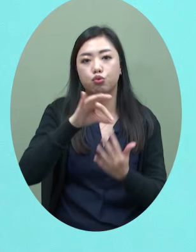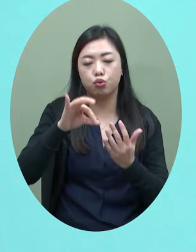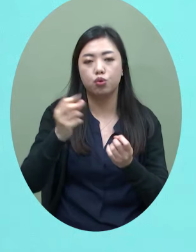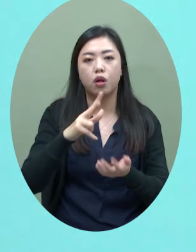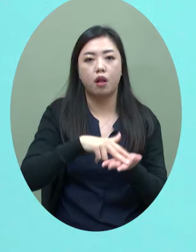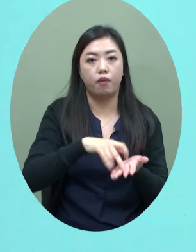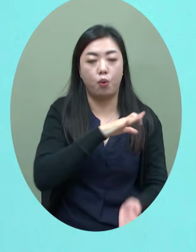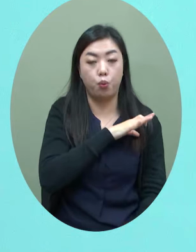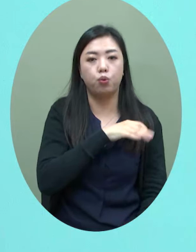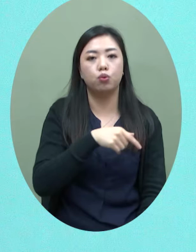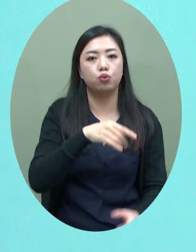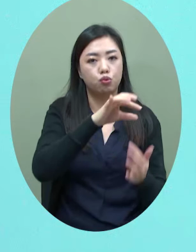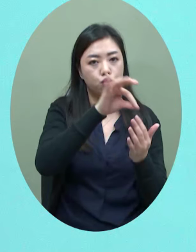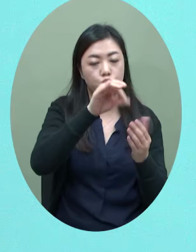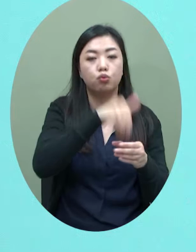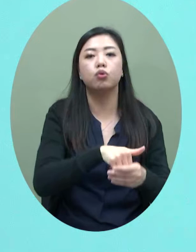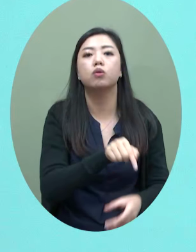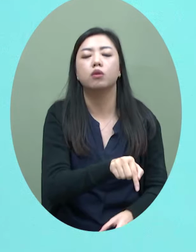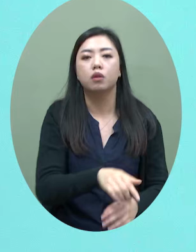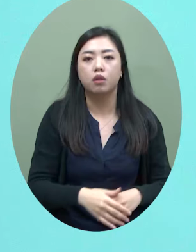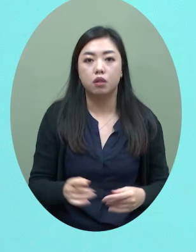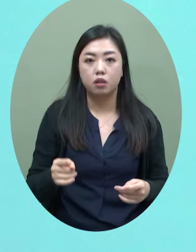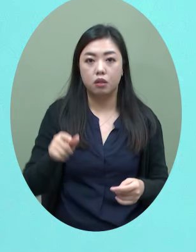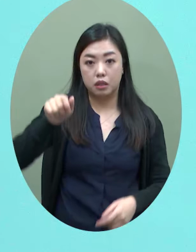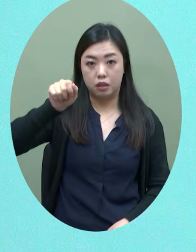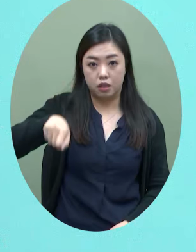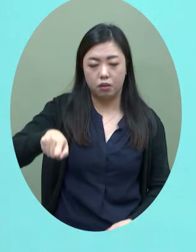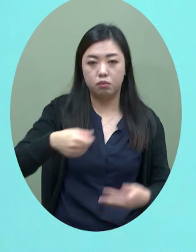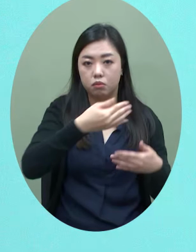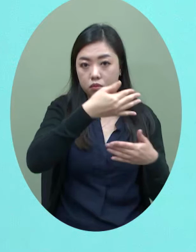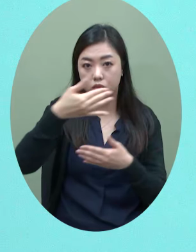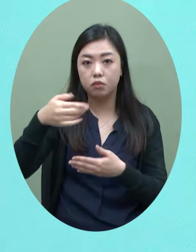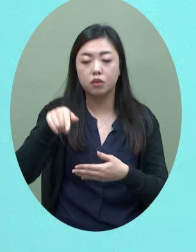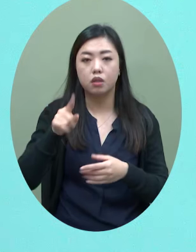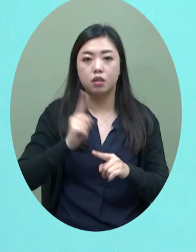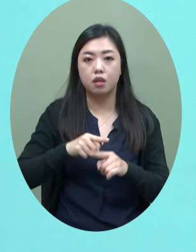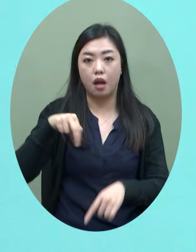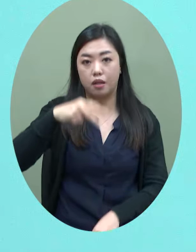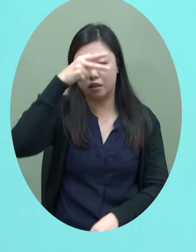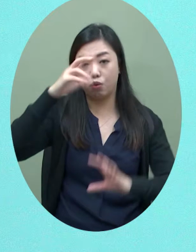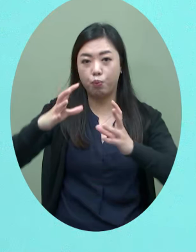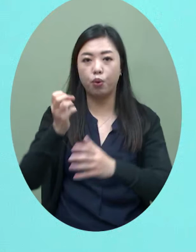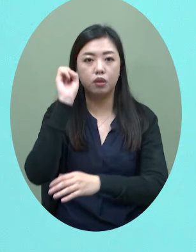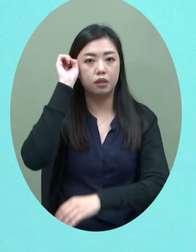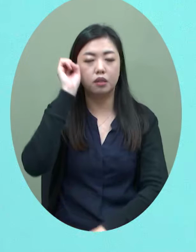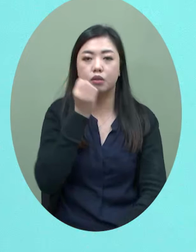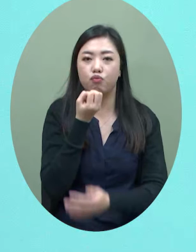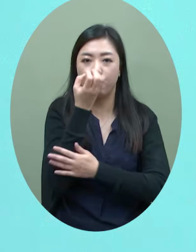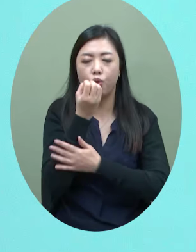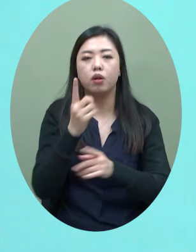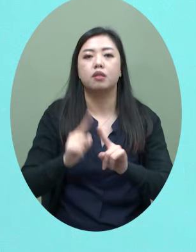舉。審議嘅期限咧，就一般唔應該由行政機關提出嘅，因為審